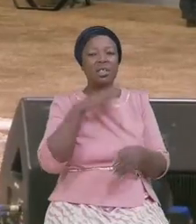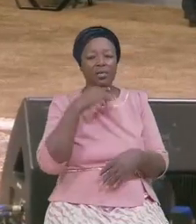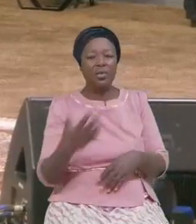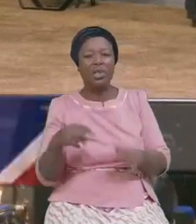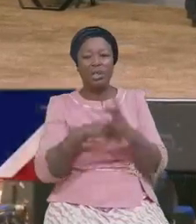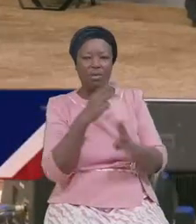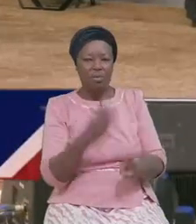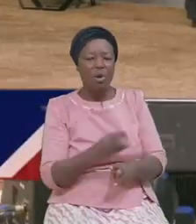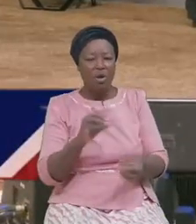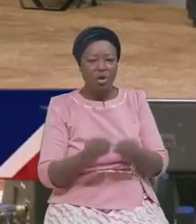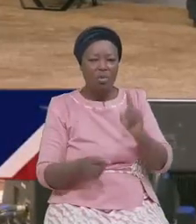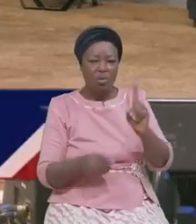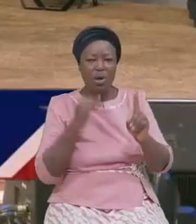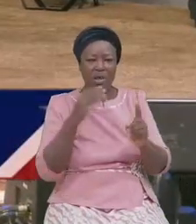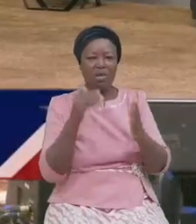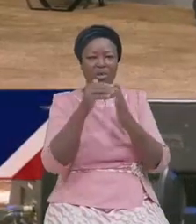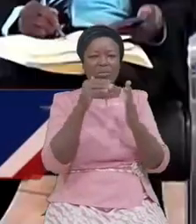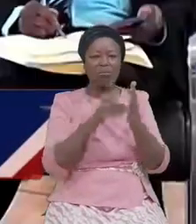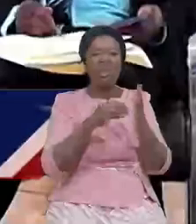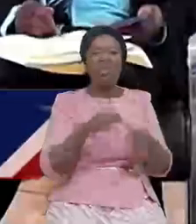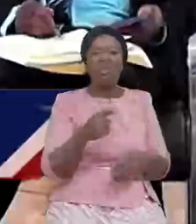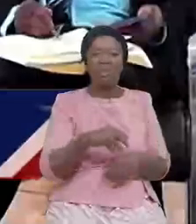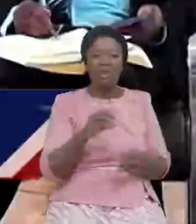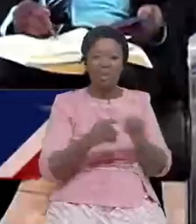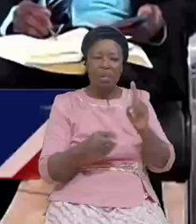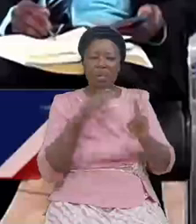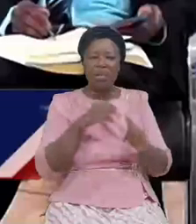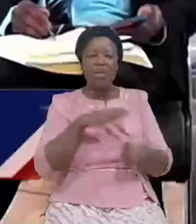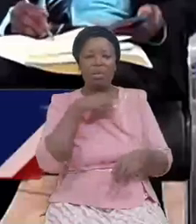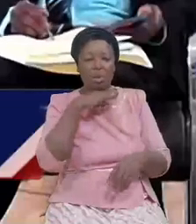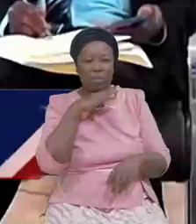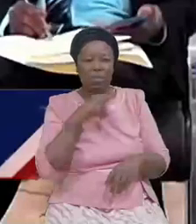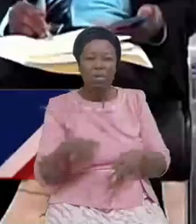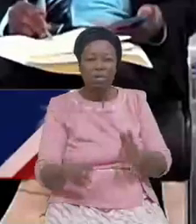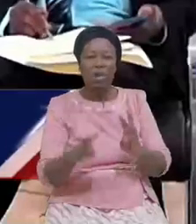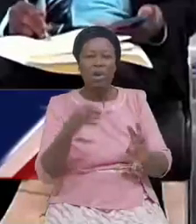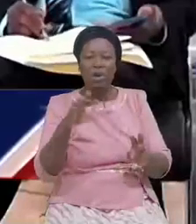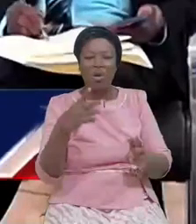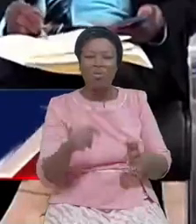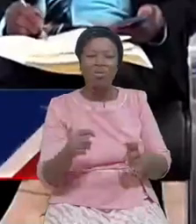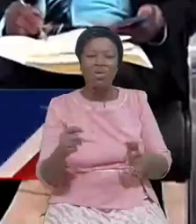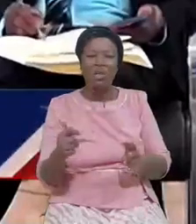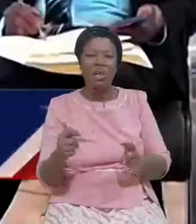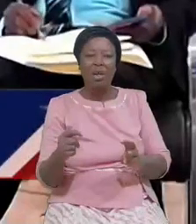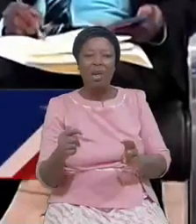Le petit 1, c'est la voix corrompue des vagabonds ou des errants dans le désert. Nous